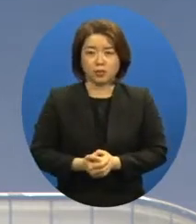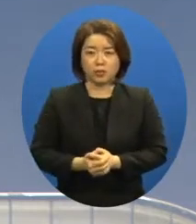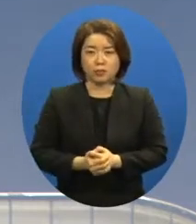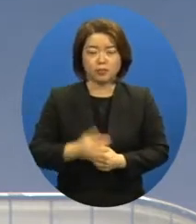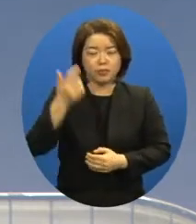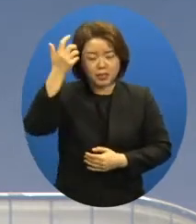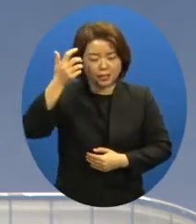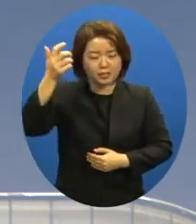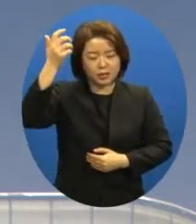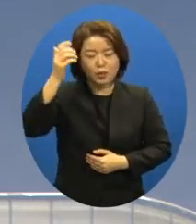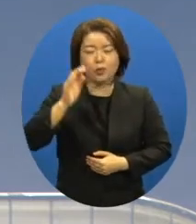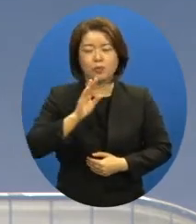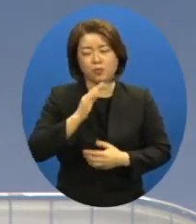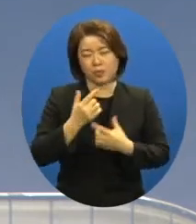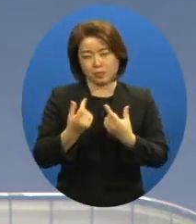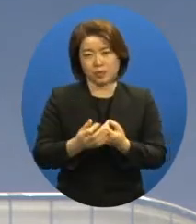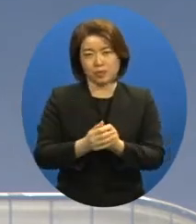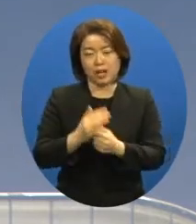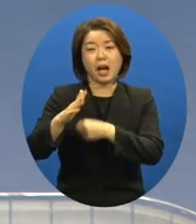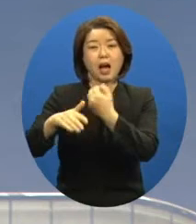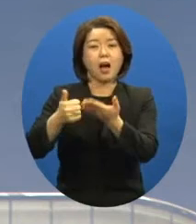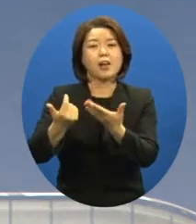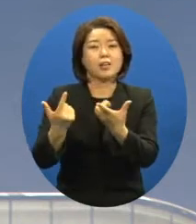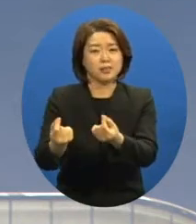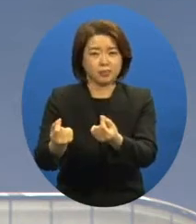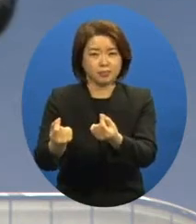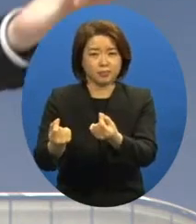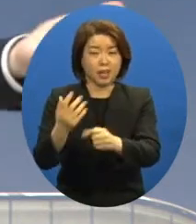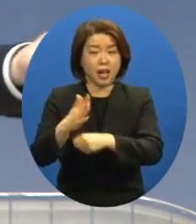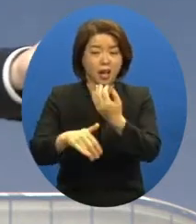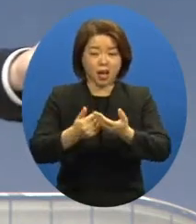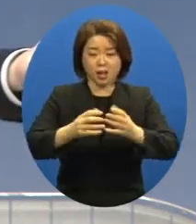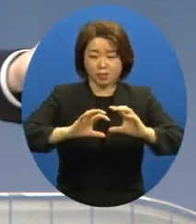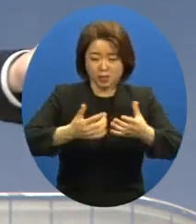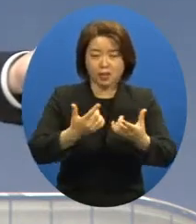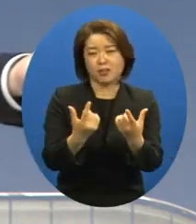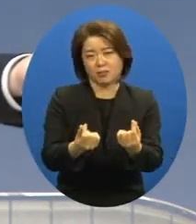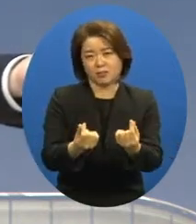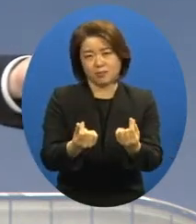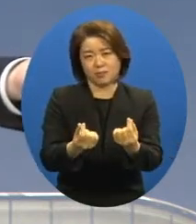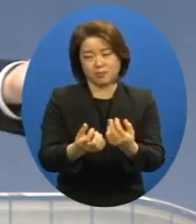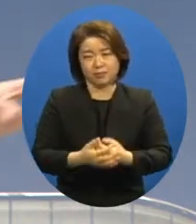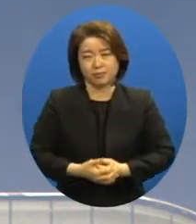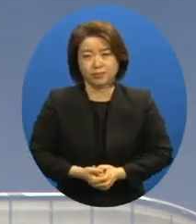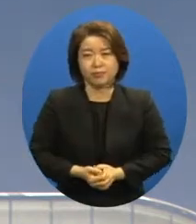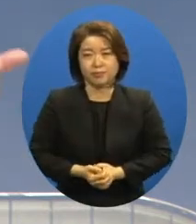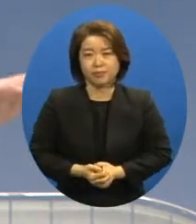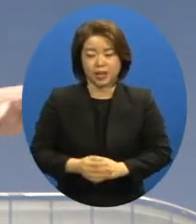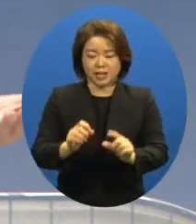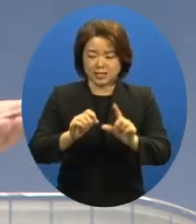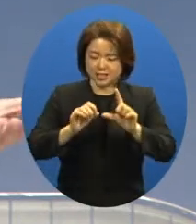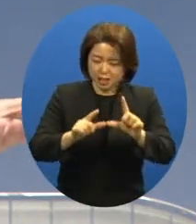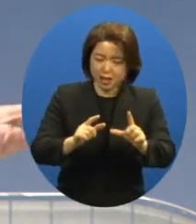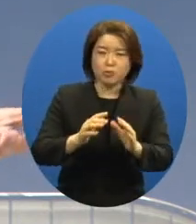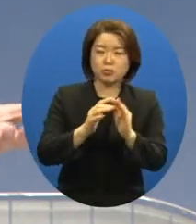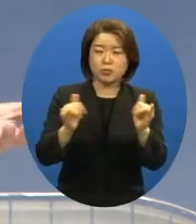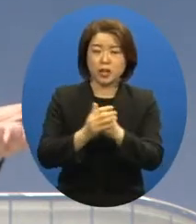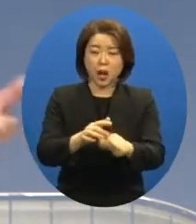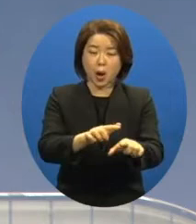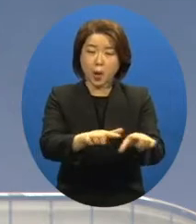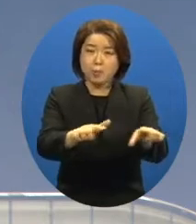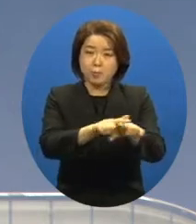영혼이 그렇죠. 하나님이 그렇죠. 하나님의 나라가 그렇죠. 대부분의 사람들이